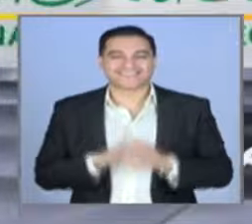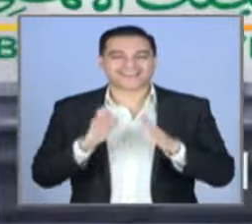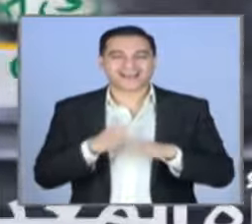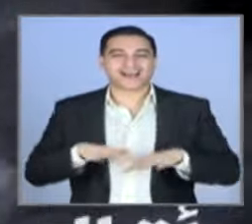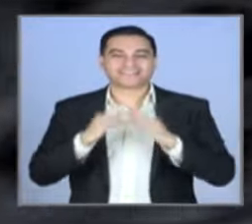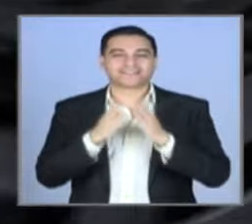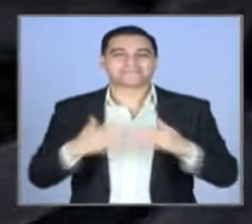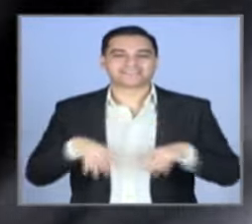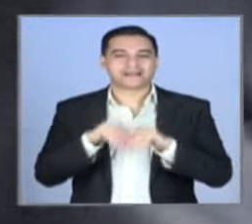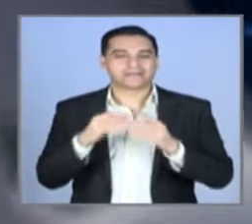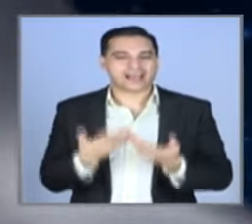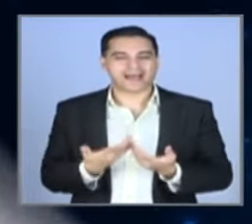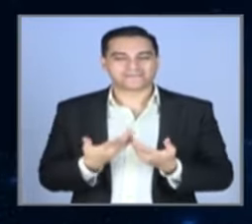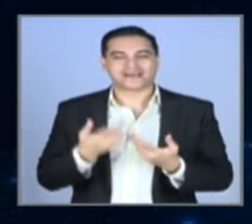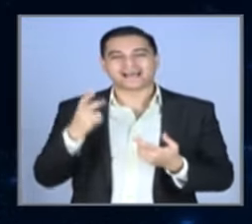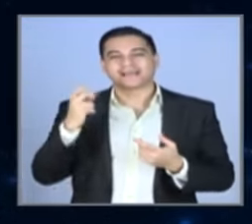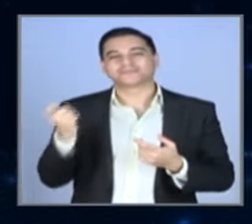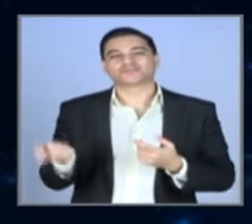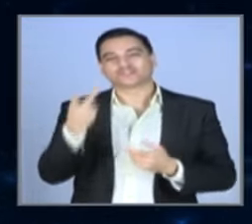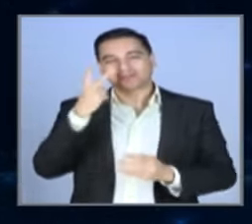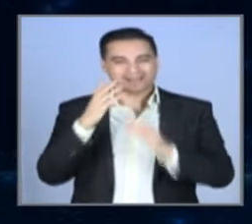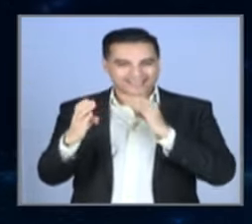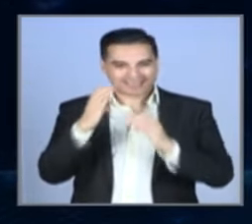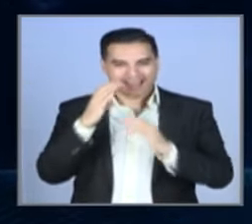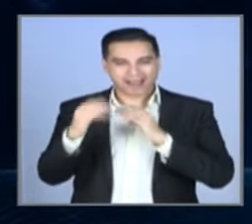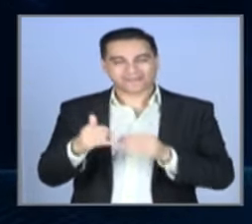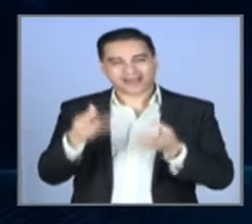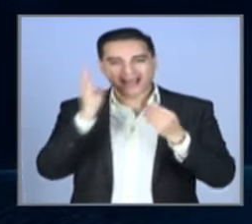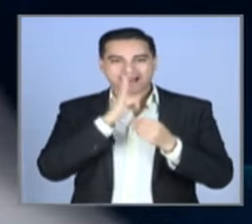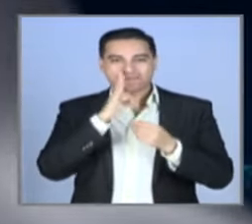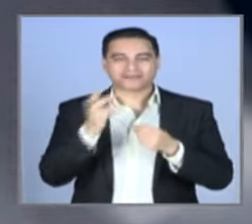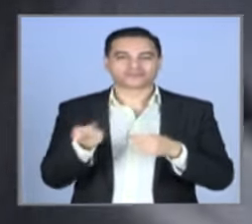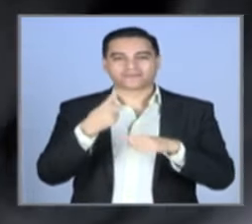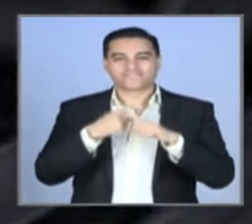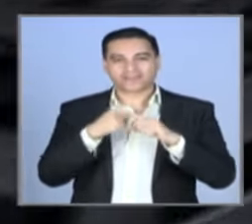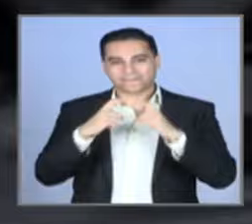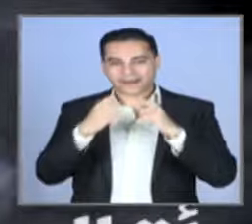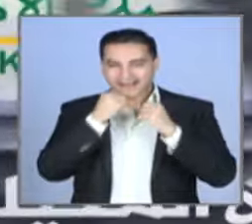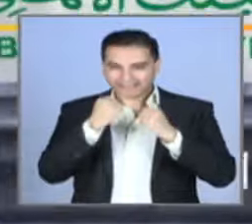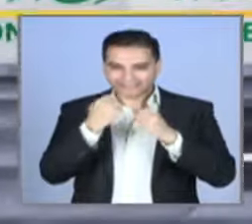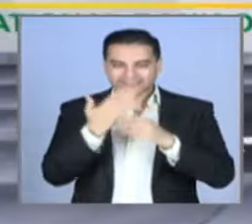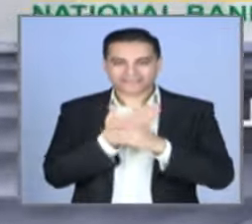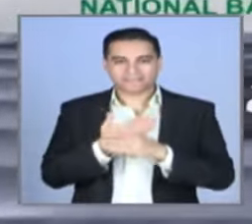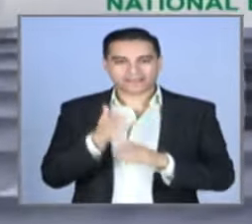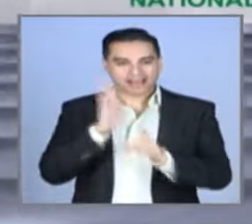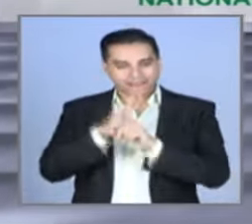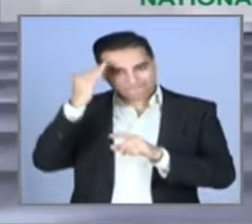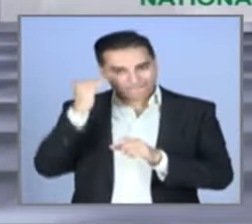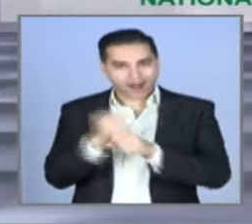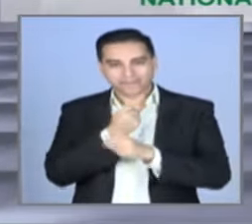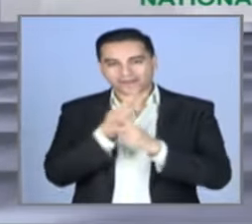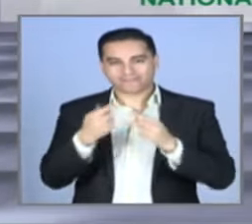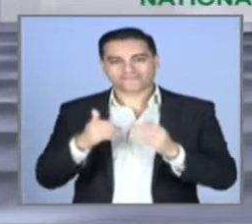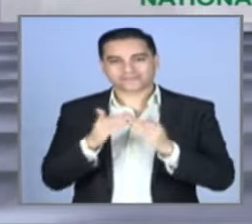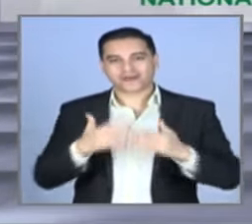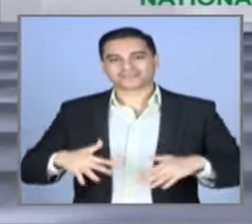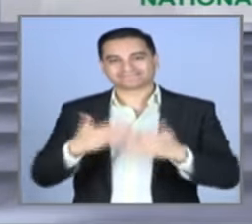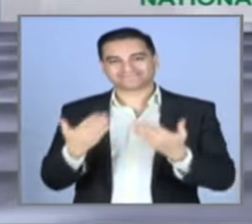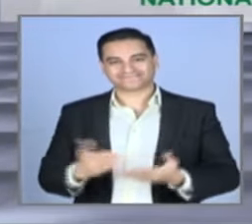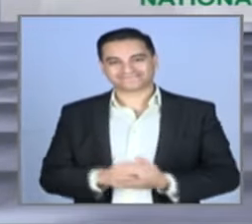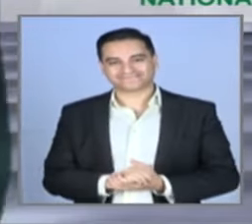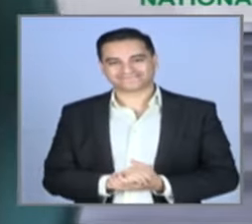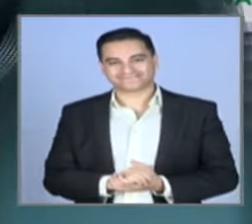يبقى عائلات مصر جمعت 75 نقطة في فقرة العلم في خزنة البنك الأهلي المصري، الداعم الرئيسي لمشروعات المرأة المعيلة